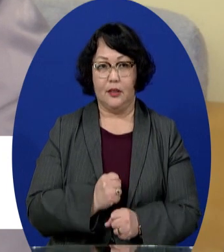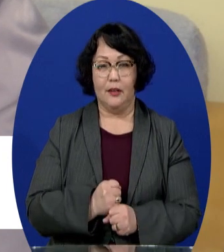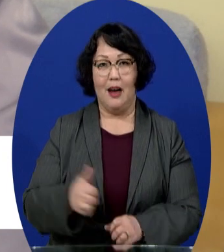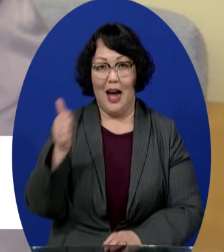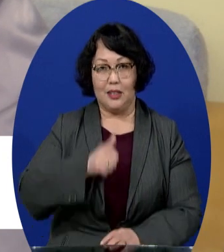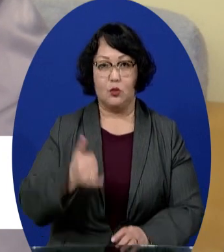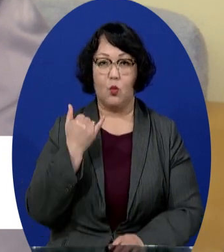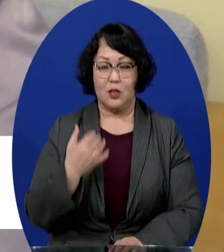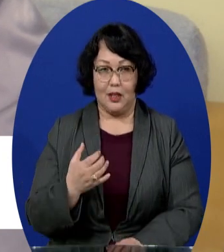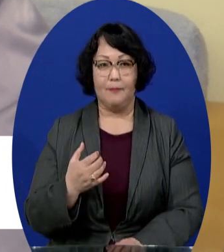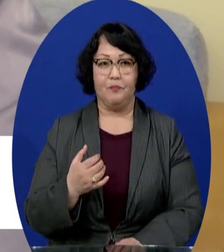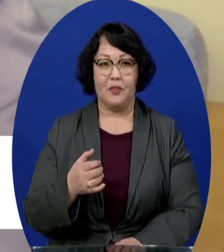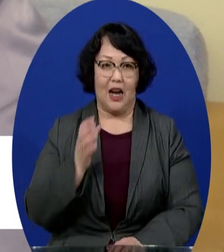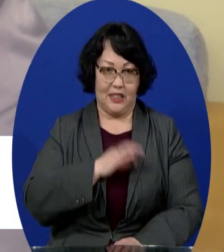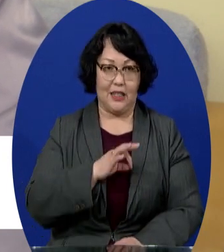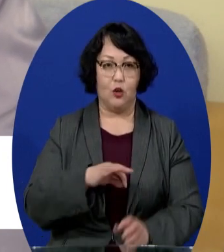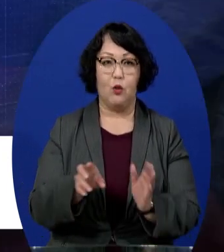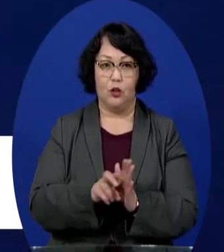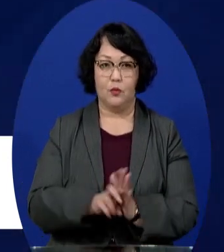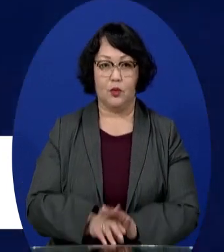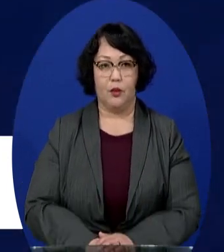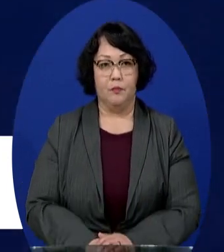хангасан ийм усыг бол хэрэглэх боломжтой.